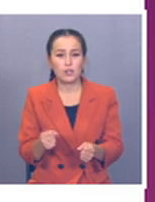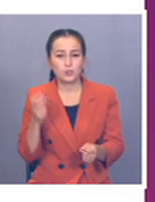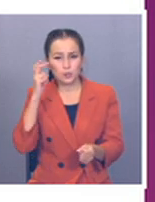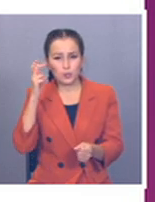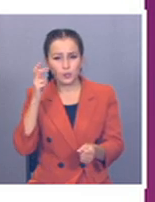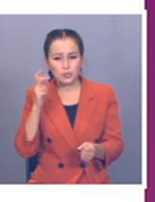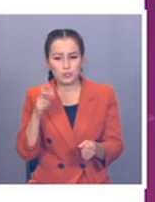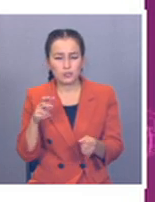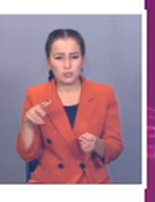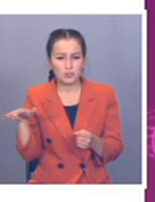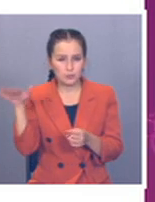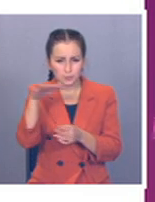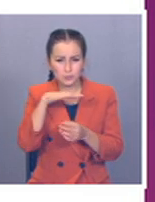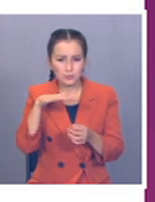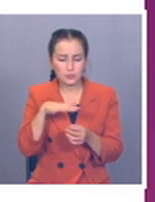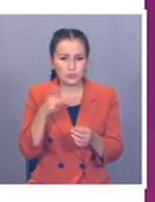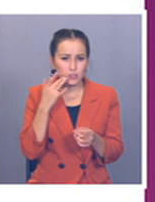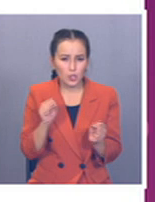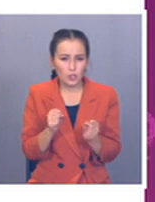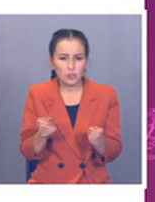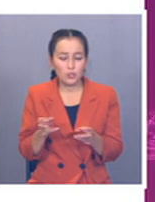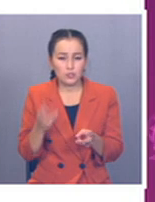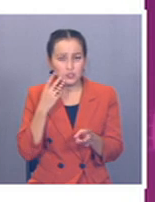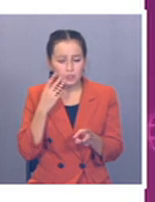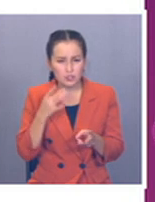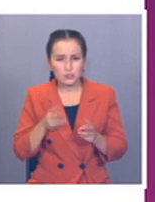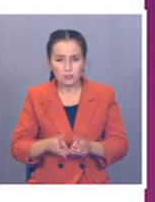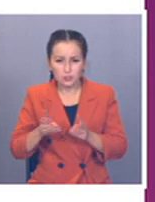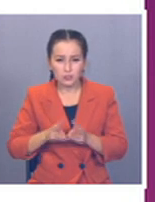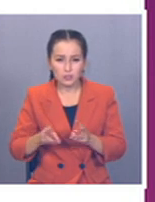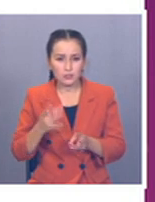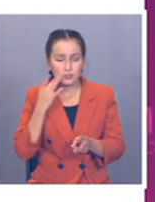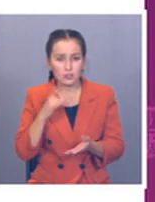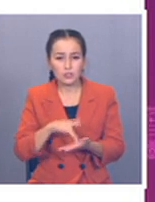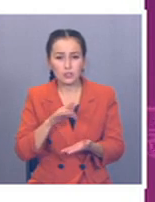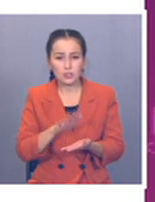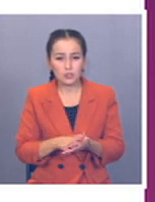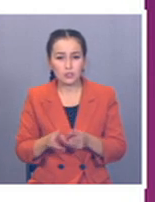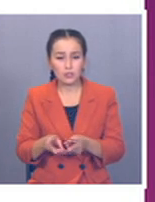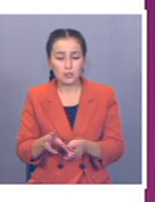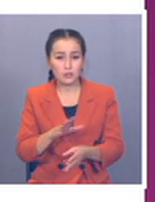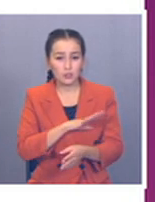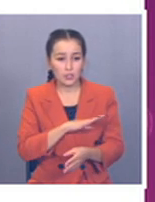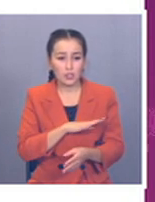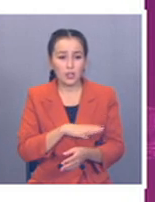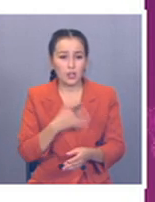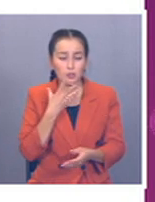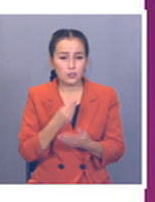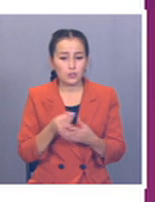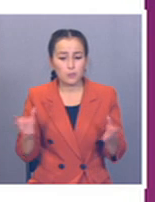тартып тұратын. Өзбей от жағып, жылытып отыратын отыны да жоқ еді. Жастанып жатарға